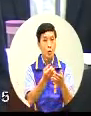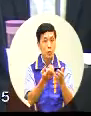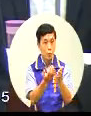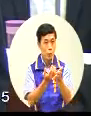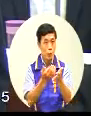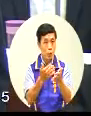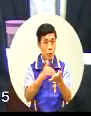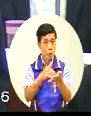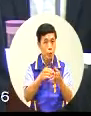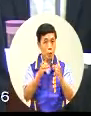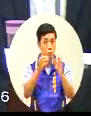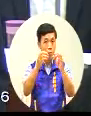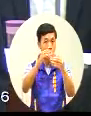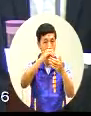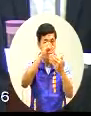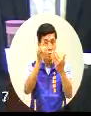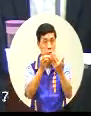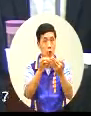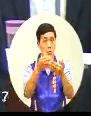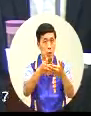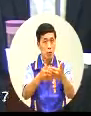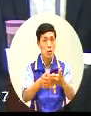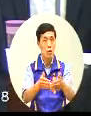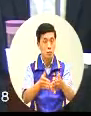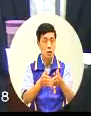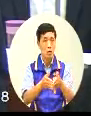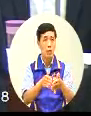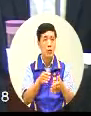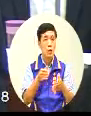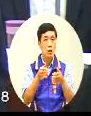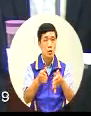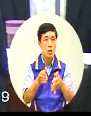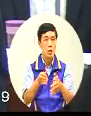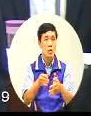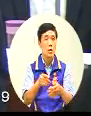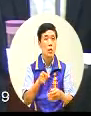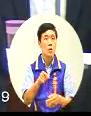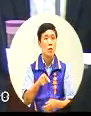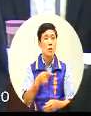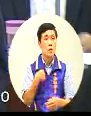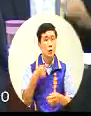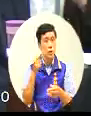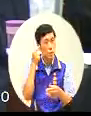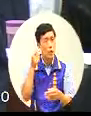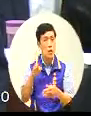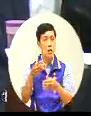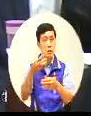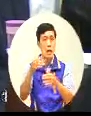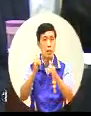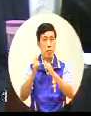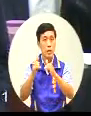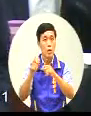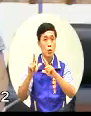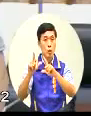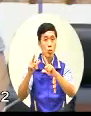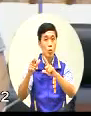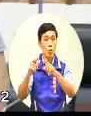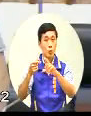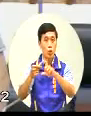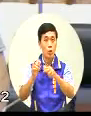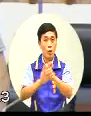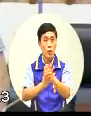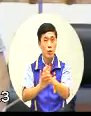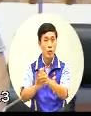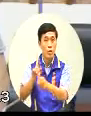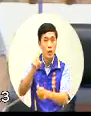下调的这个部分，所以势必影响到我们的那个预算年额这个部分。 你要看我一个三民当区，一个来服务1175